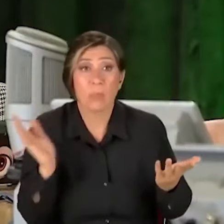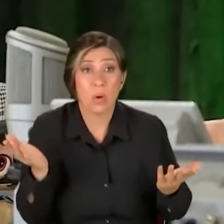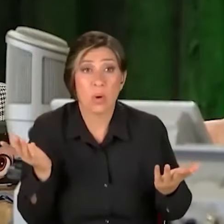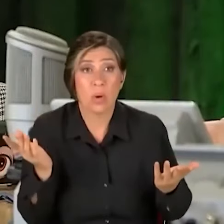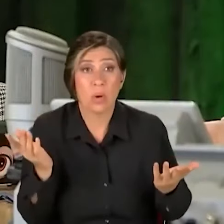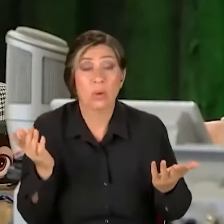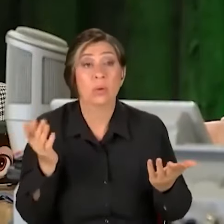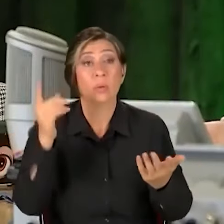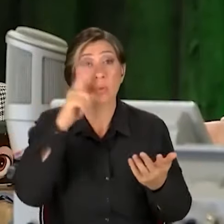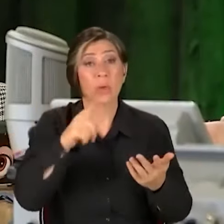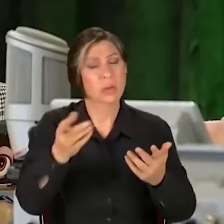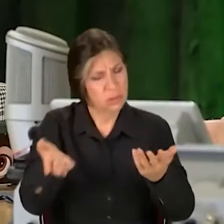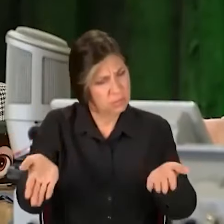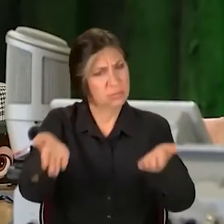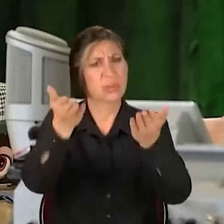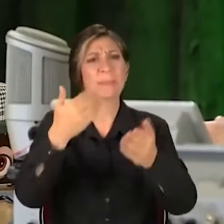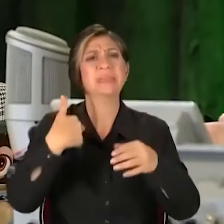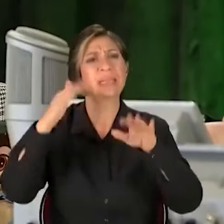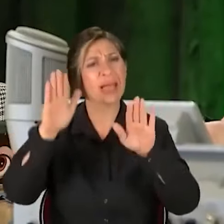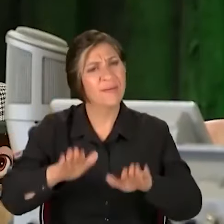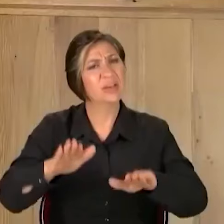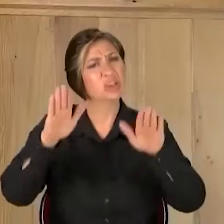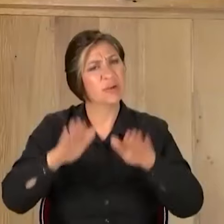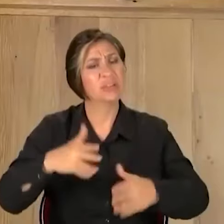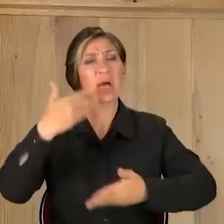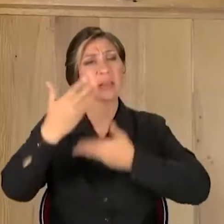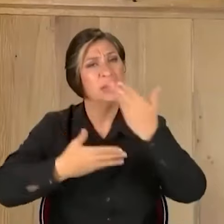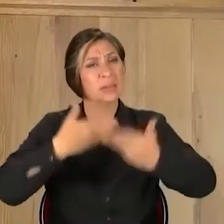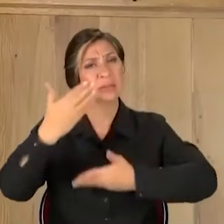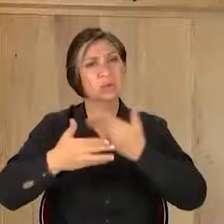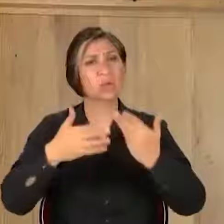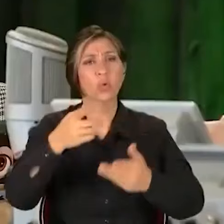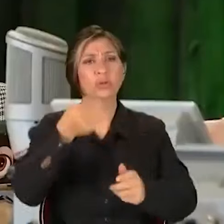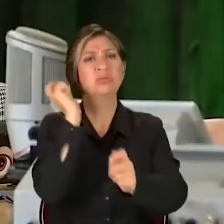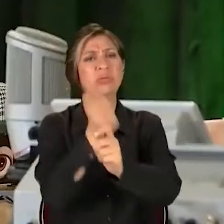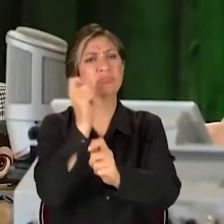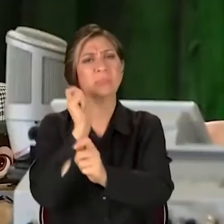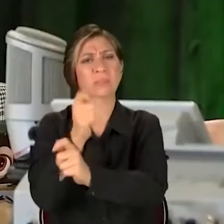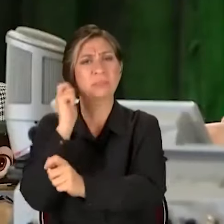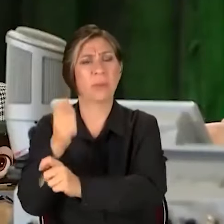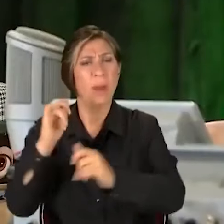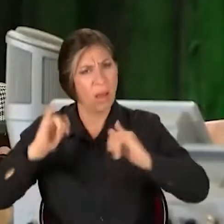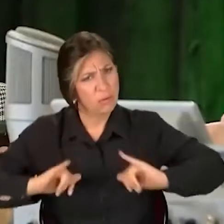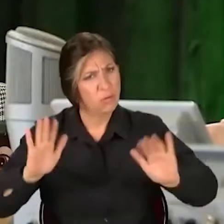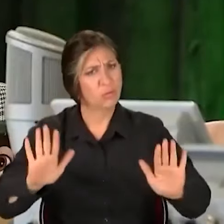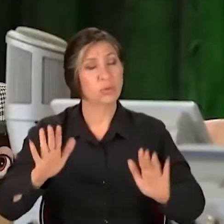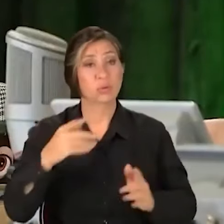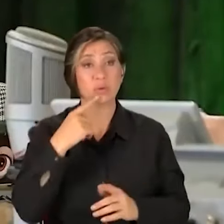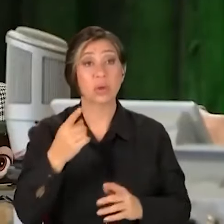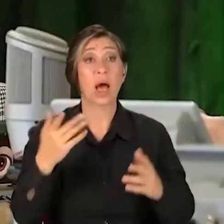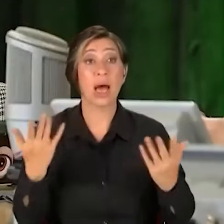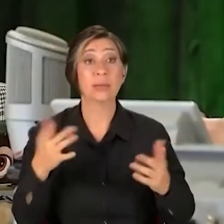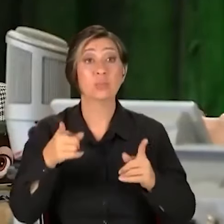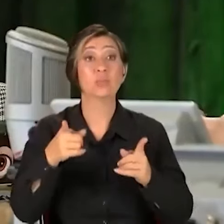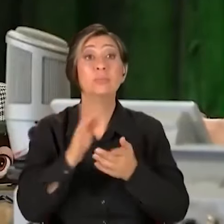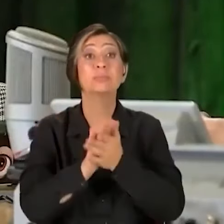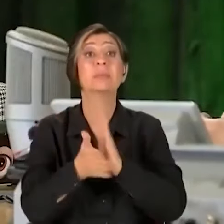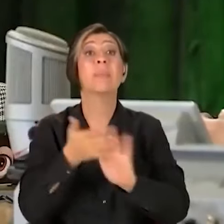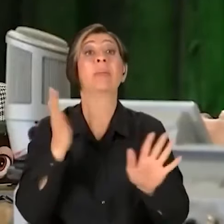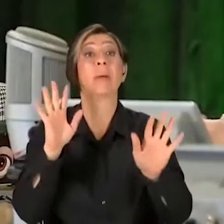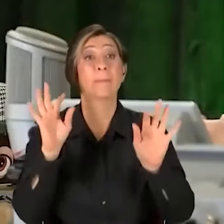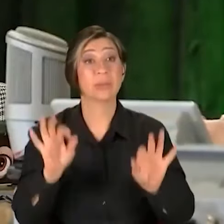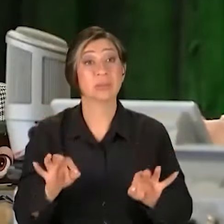bilmiyorlar. Dolayısıyla çıksınlar. Biz tane tane anlatırız daha sonra. Yine onun çivisini çakarız yani. Rahat olun diyordum. Artık bu kaçınılmaz bir